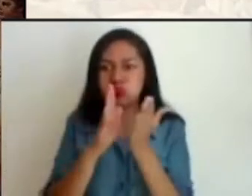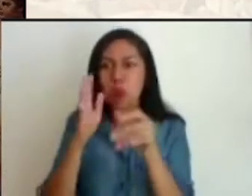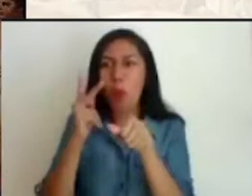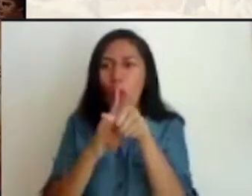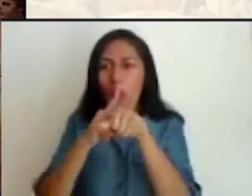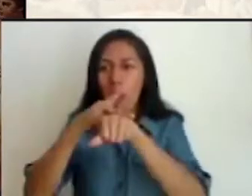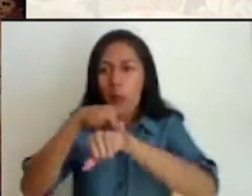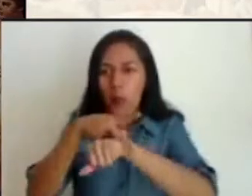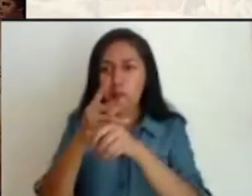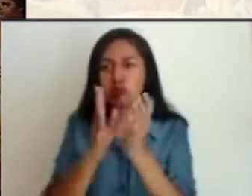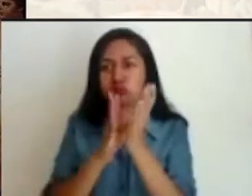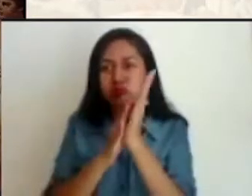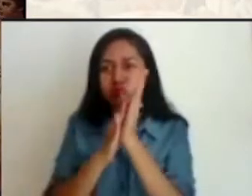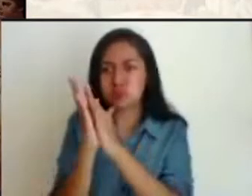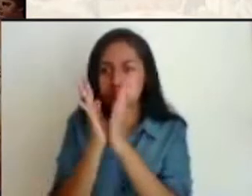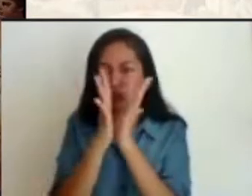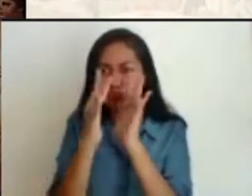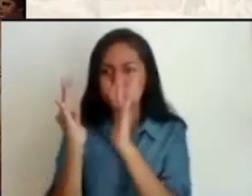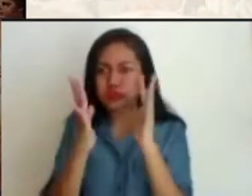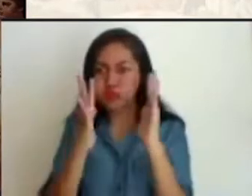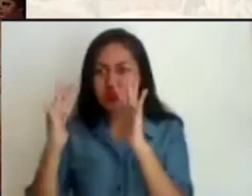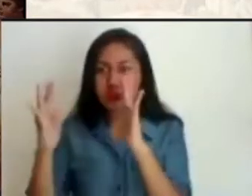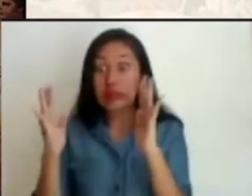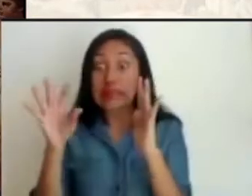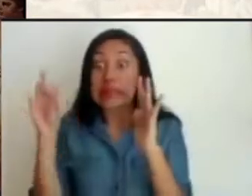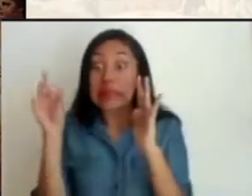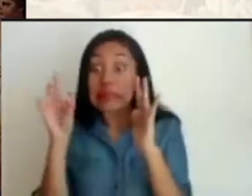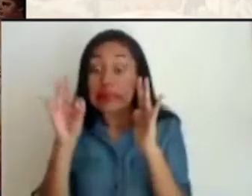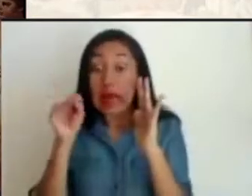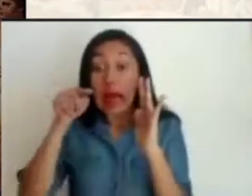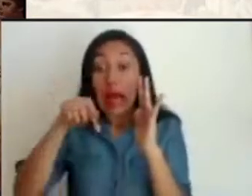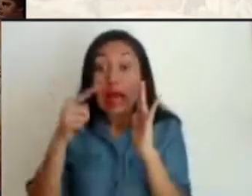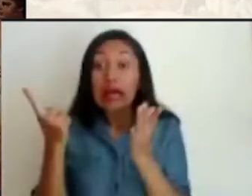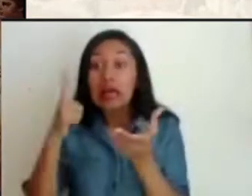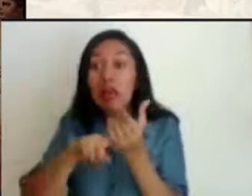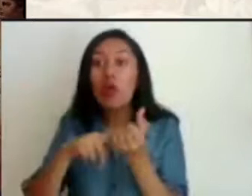puede esconder la pulga de la rata o dejar defecación que podían transmitir la enfermedad.